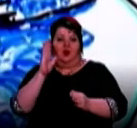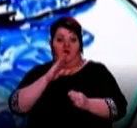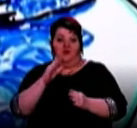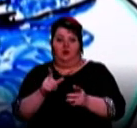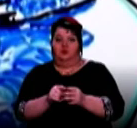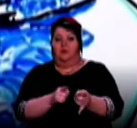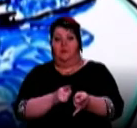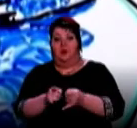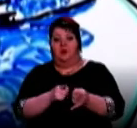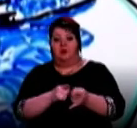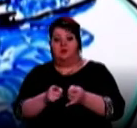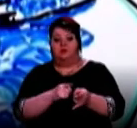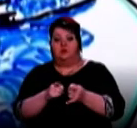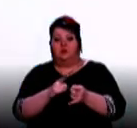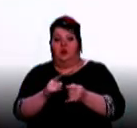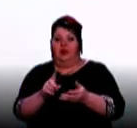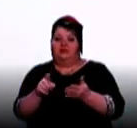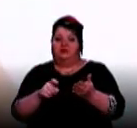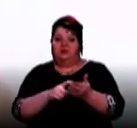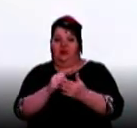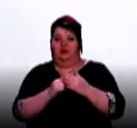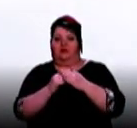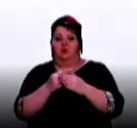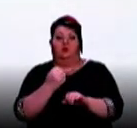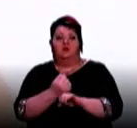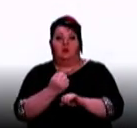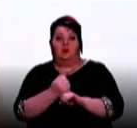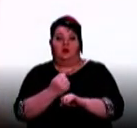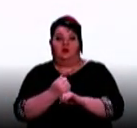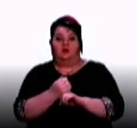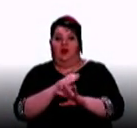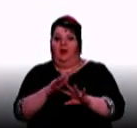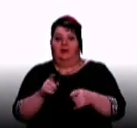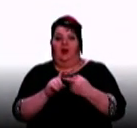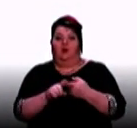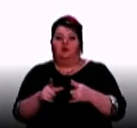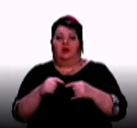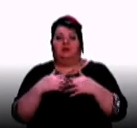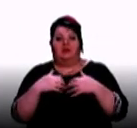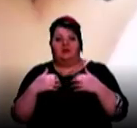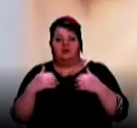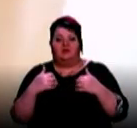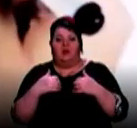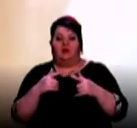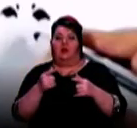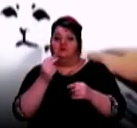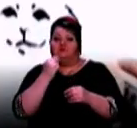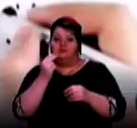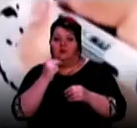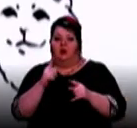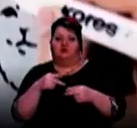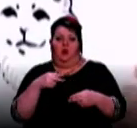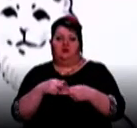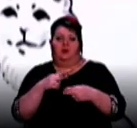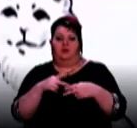або дезінфікуйте засобом на основі спирту. Уникайте контакту із продуктами тваринництва, свійськими чи дикими тваринами, щоб